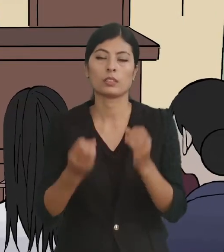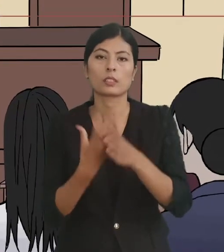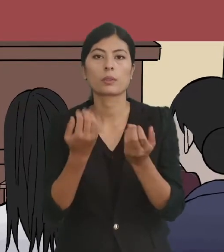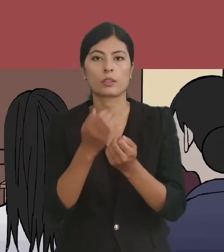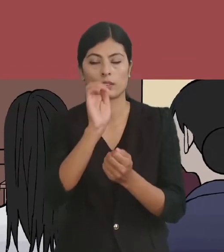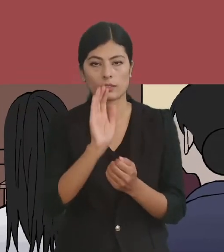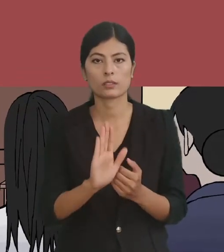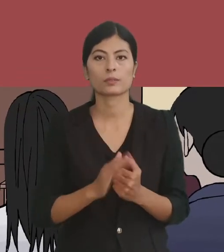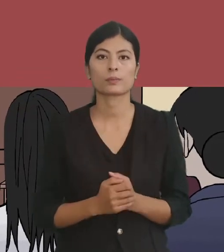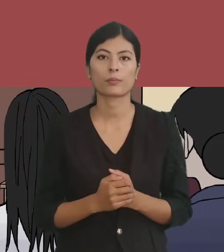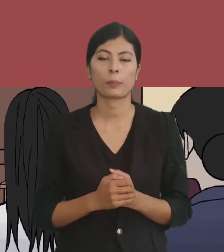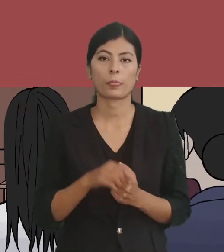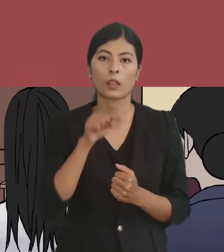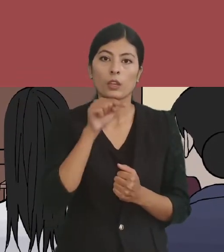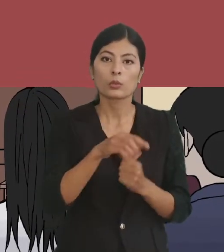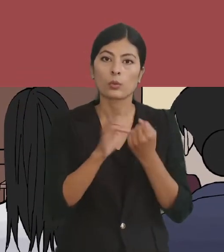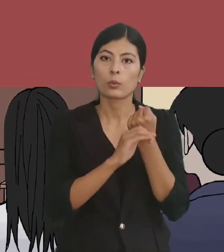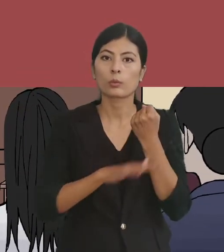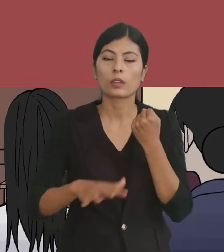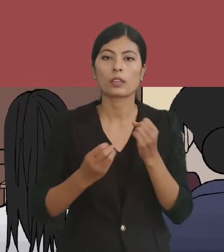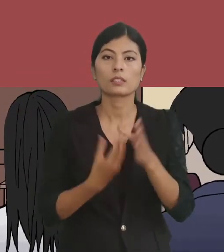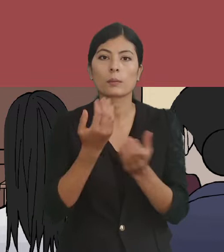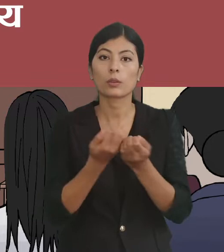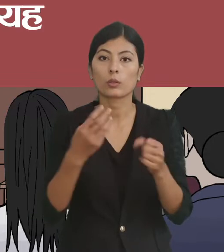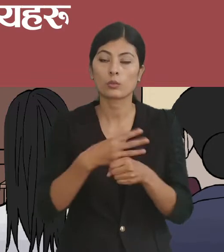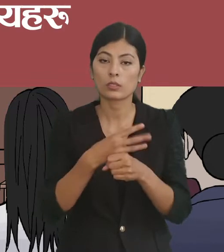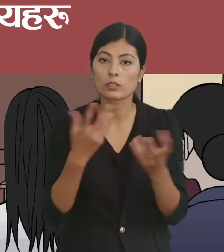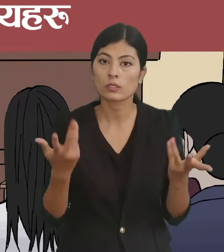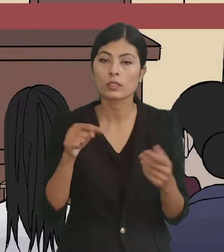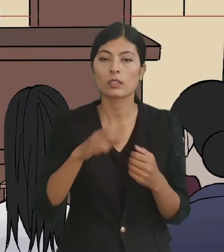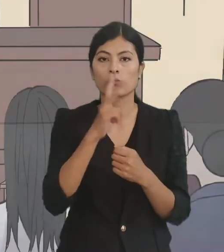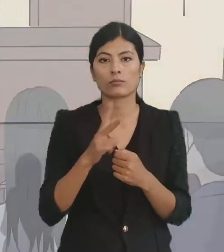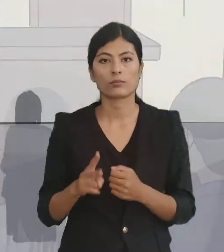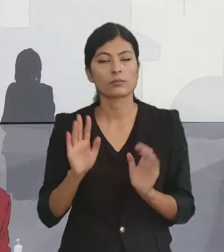छ। प्रेषण प्रणाली स्थापना हर्नुको उद्देश्यहरू यसा रहेका छन्।